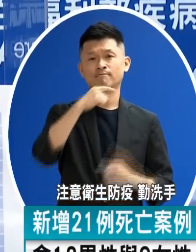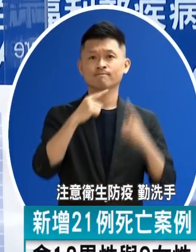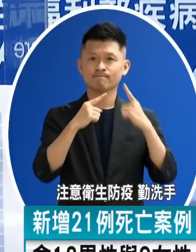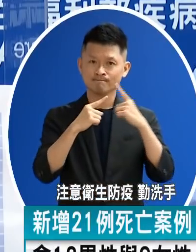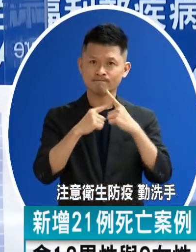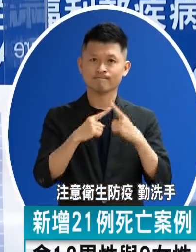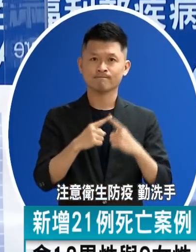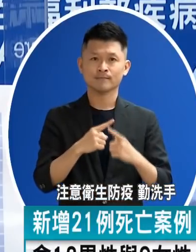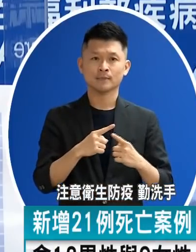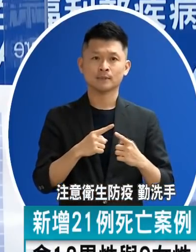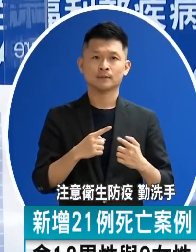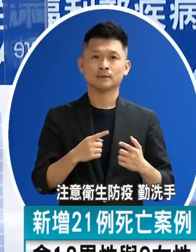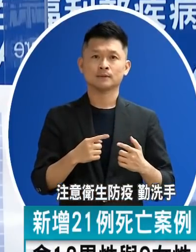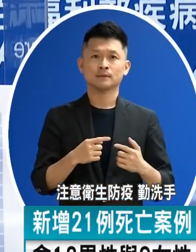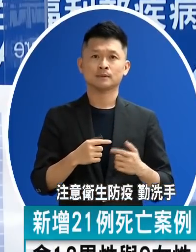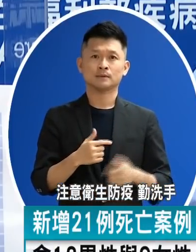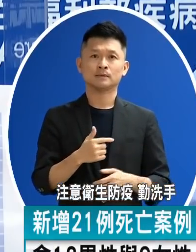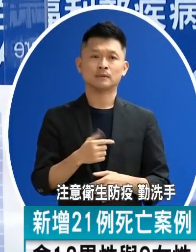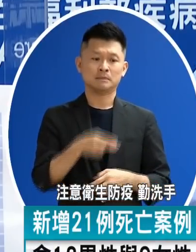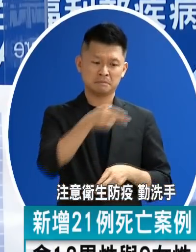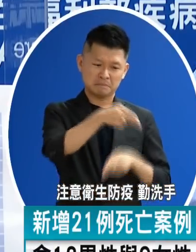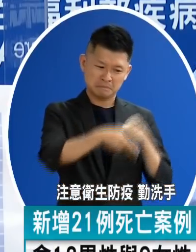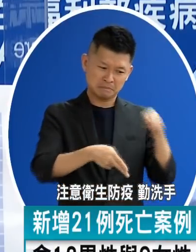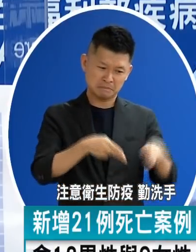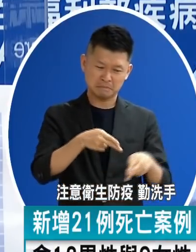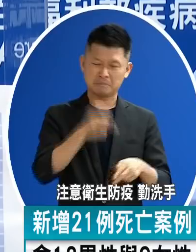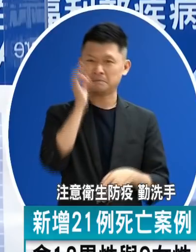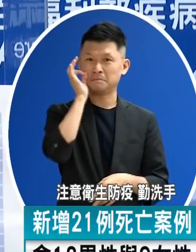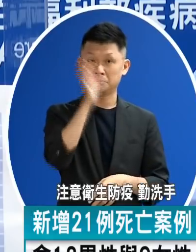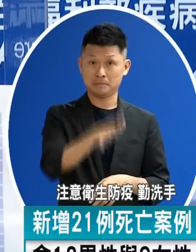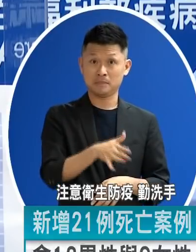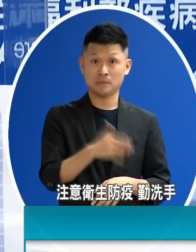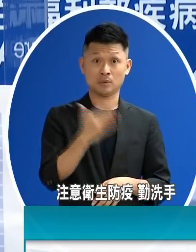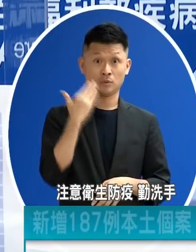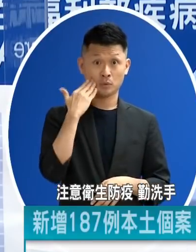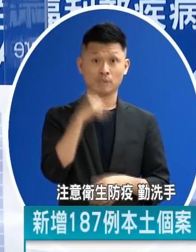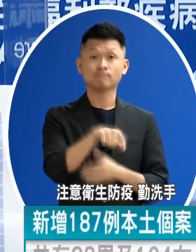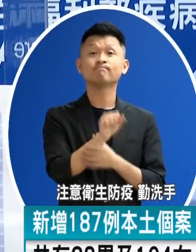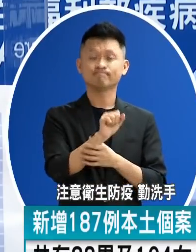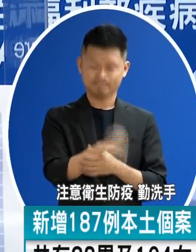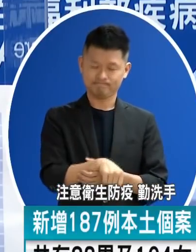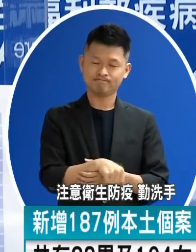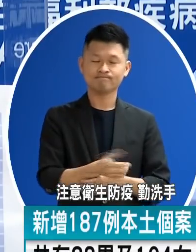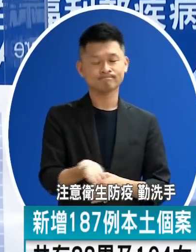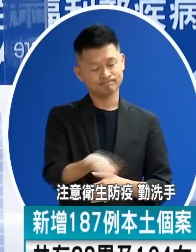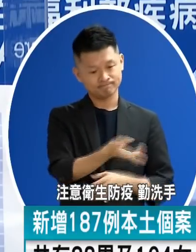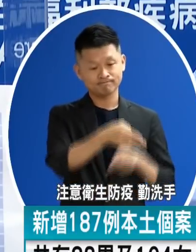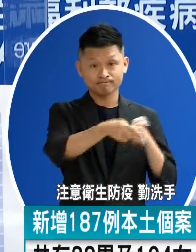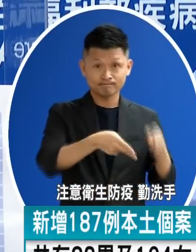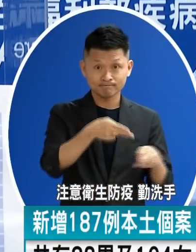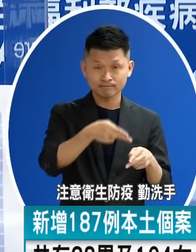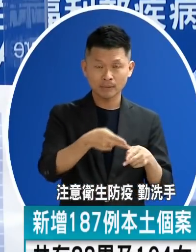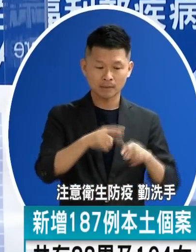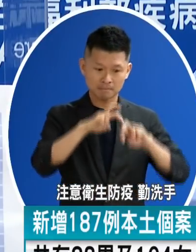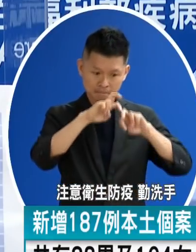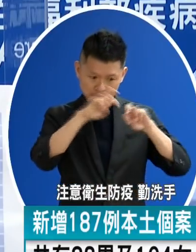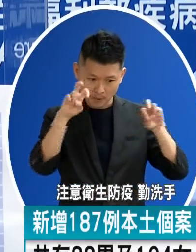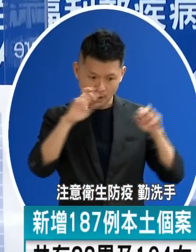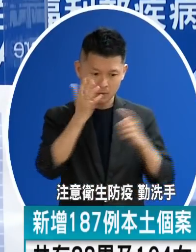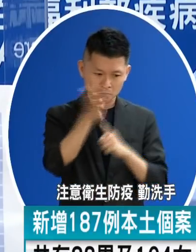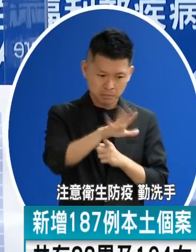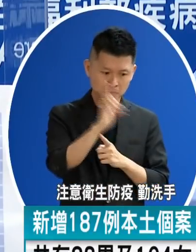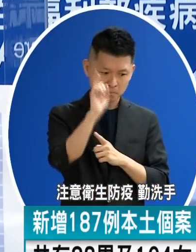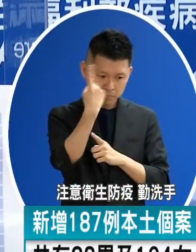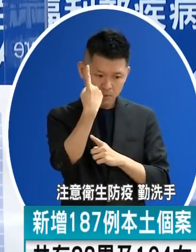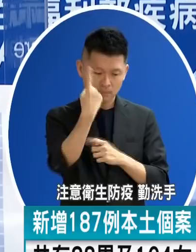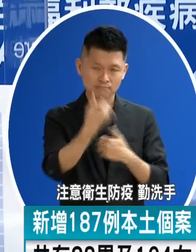呐，就比较不喜欢这样的一个解剖哈，不过他这个哈能够解剖，事实上对这个死因的厘清都会有